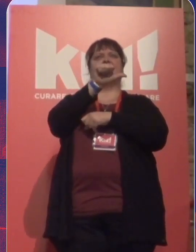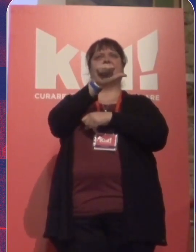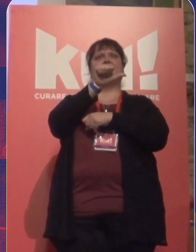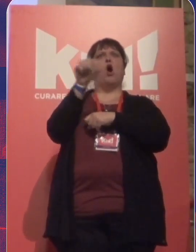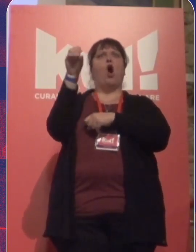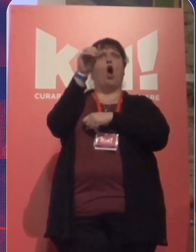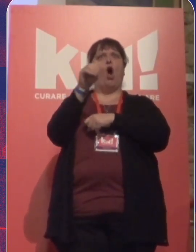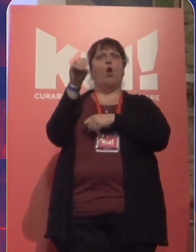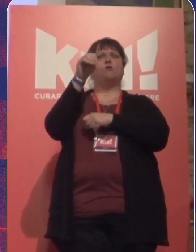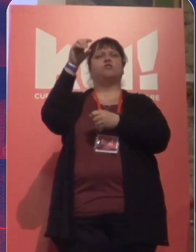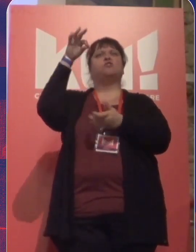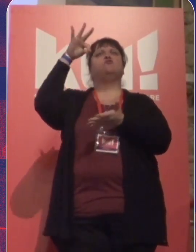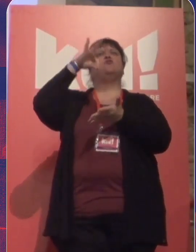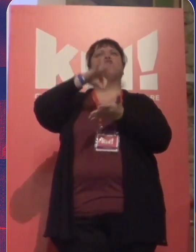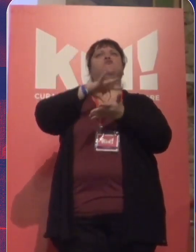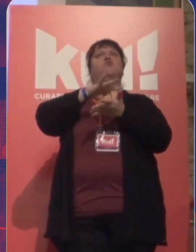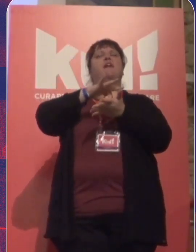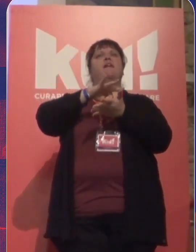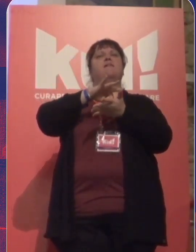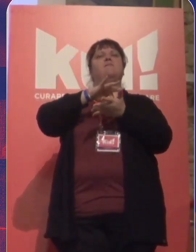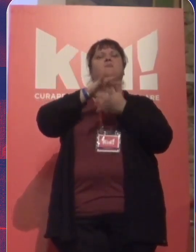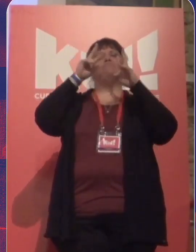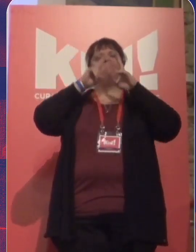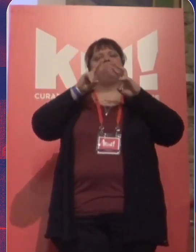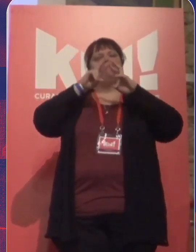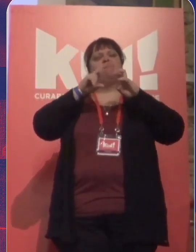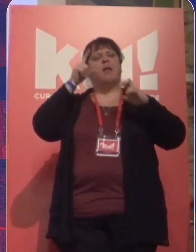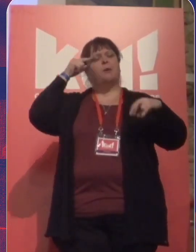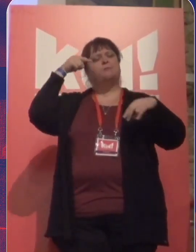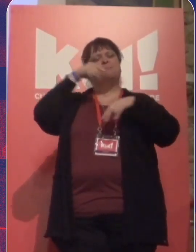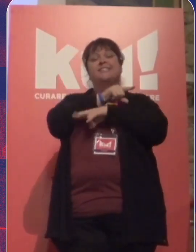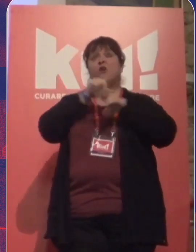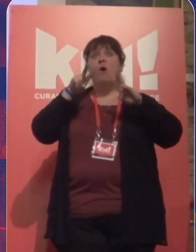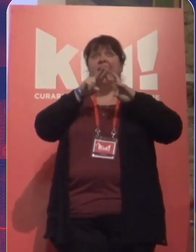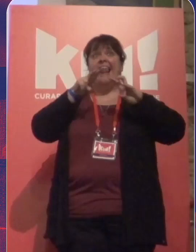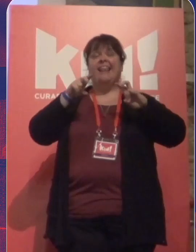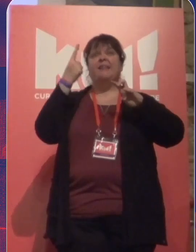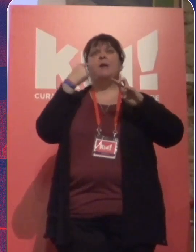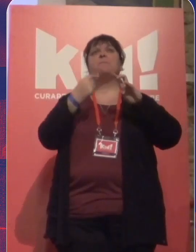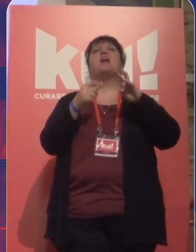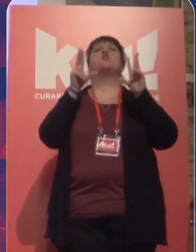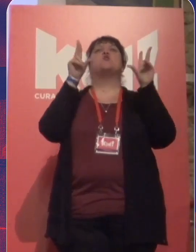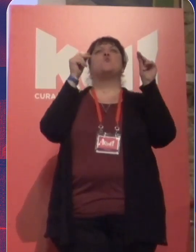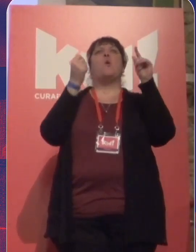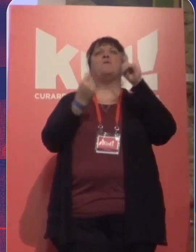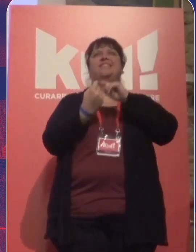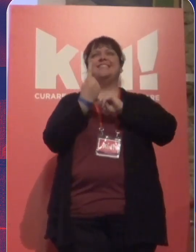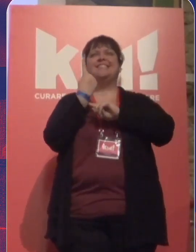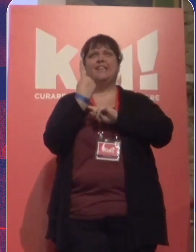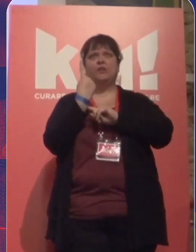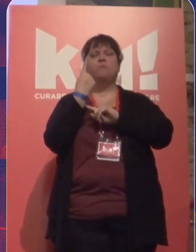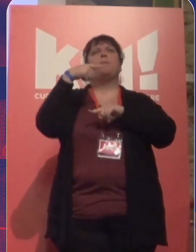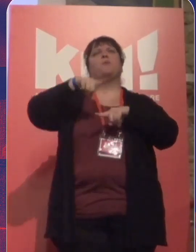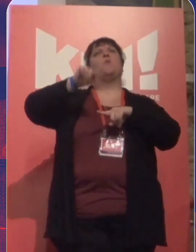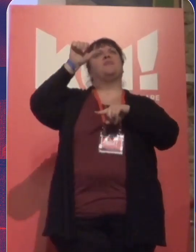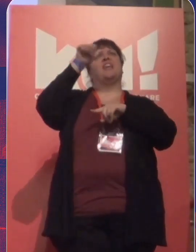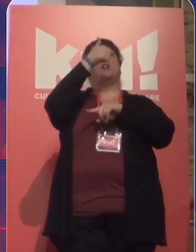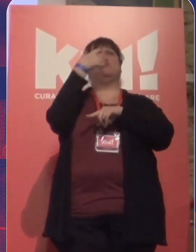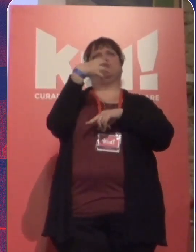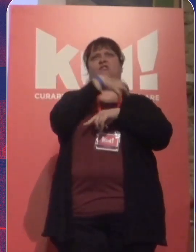per i nuovi sintomi e direttore scientifico della scuola di specializzazione in psicoterapia irpa